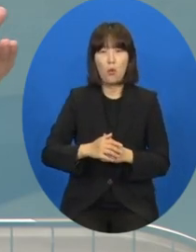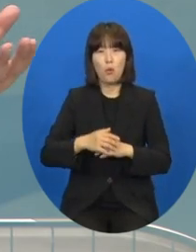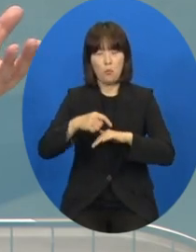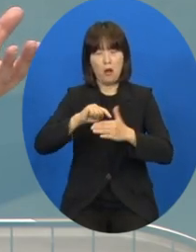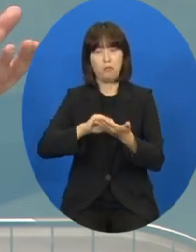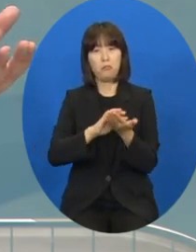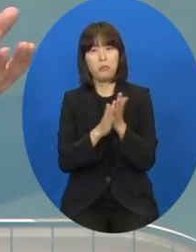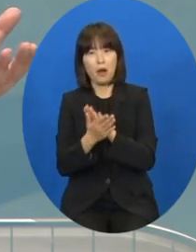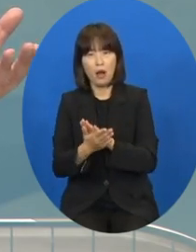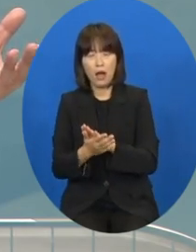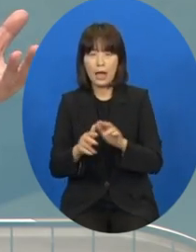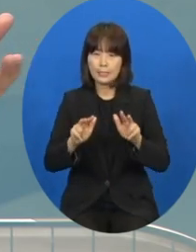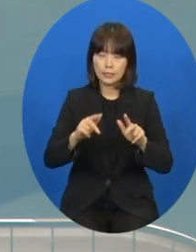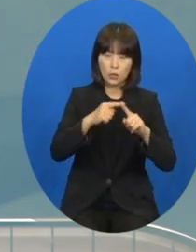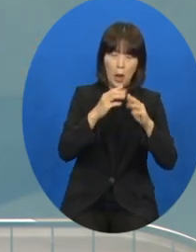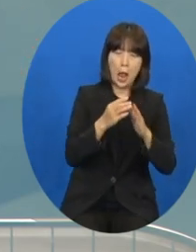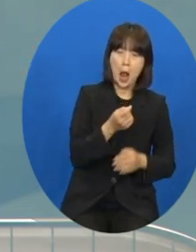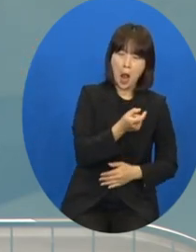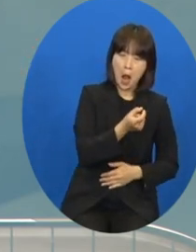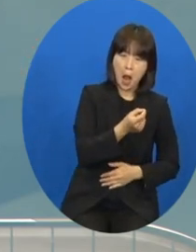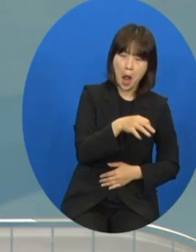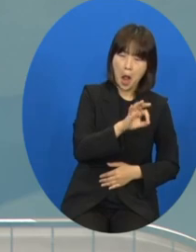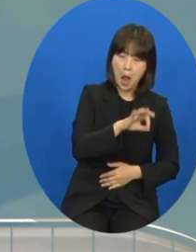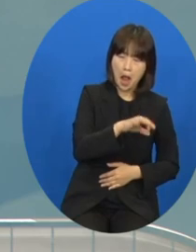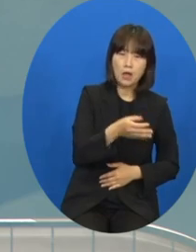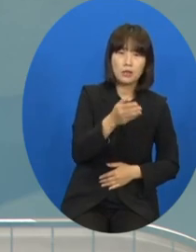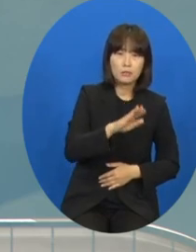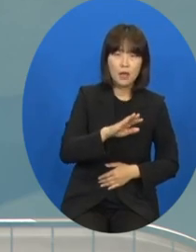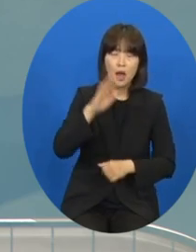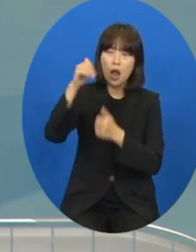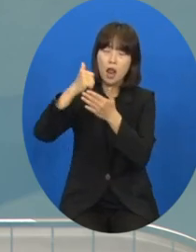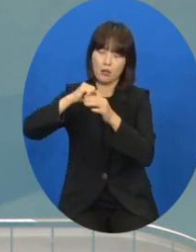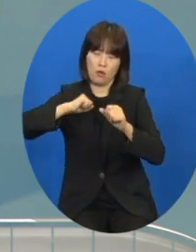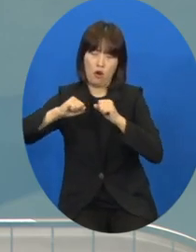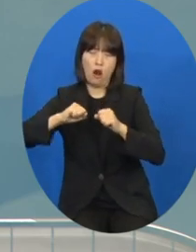초라한 개척교회지만 이게 뭐가 역사가 일어나는 모양이야.